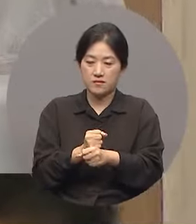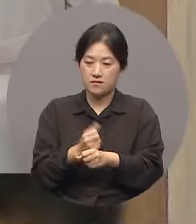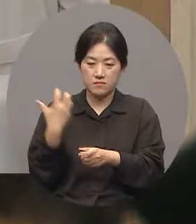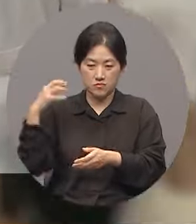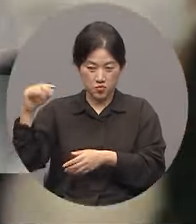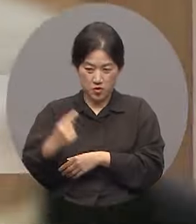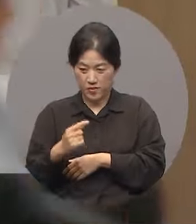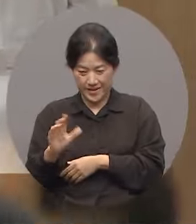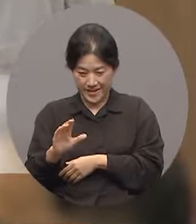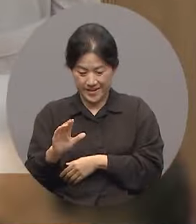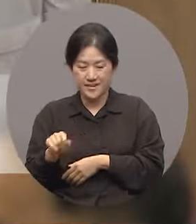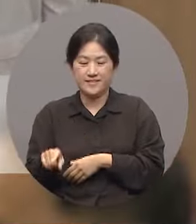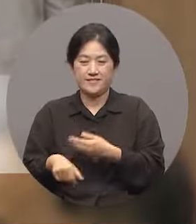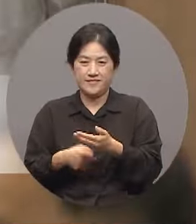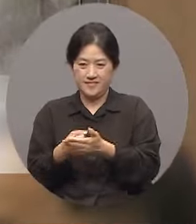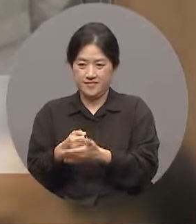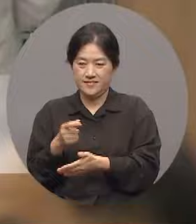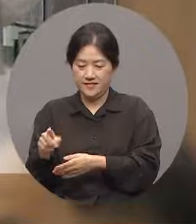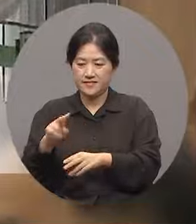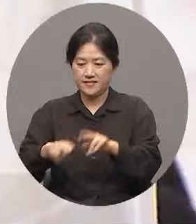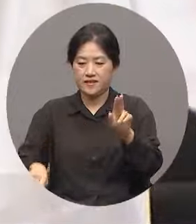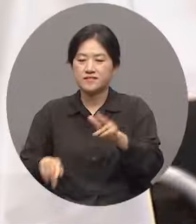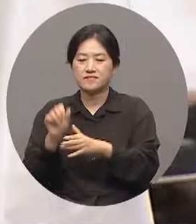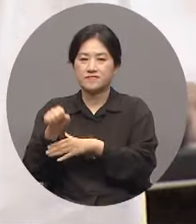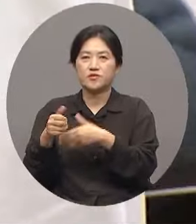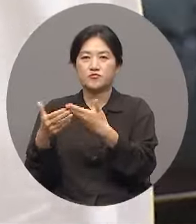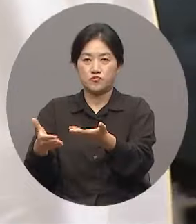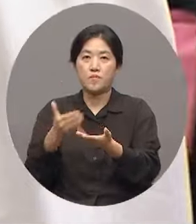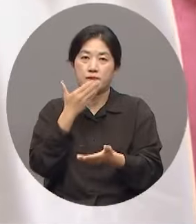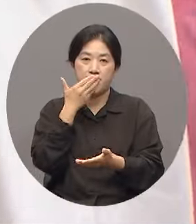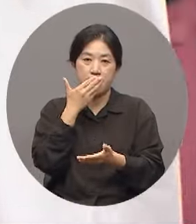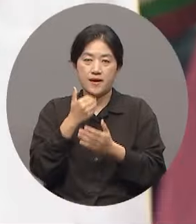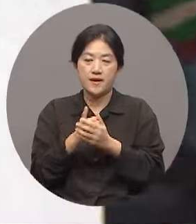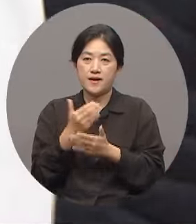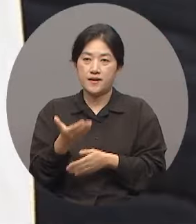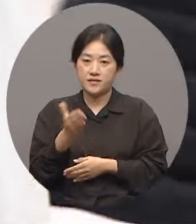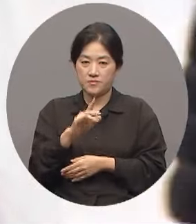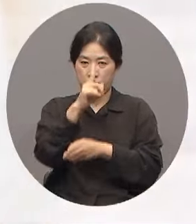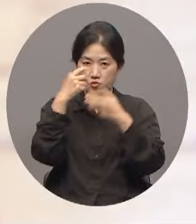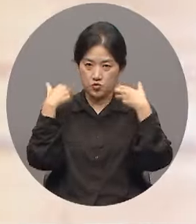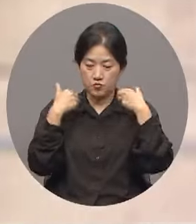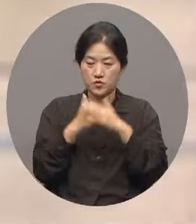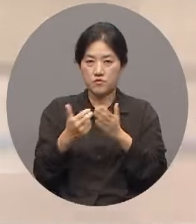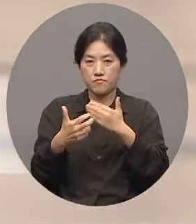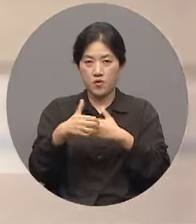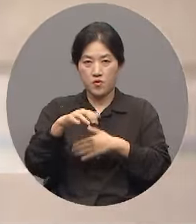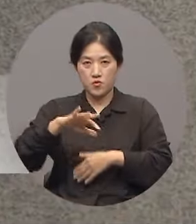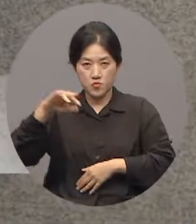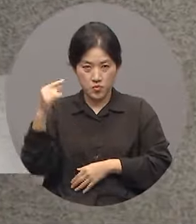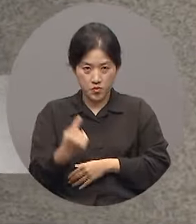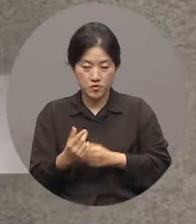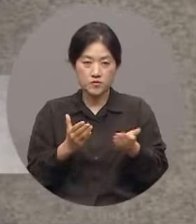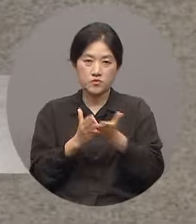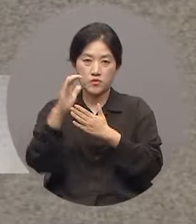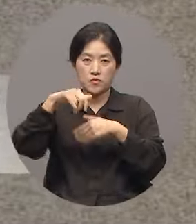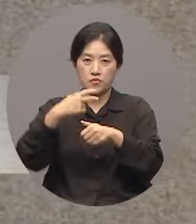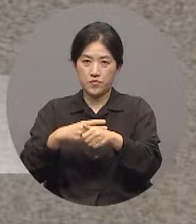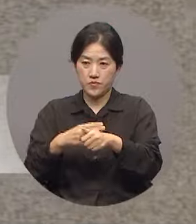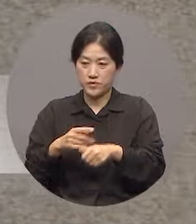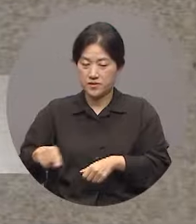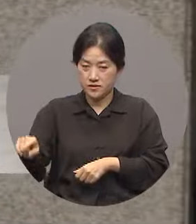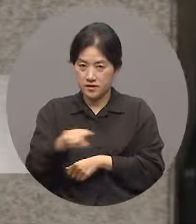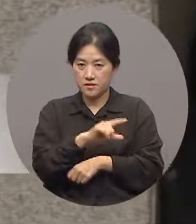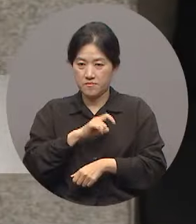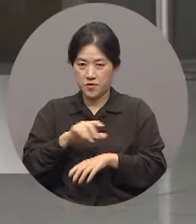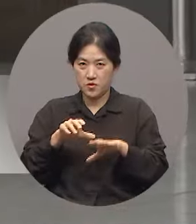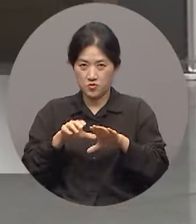이사가 없는 전공의들의 사직서를 수리할 수 있게 됐습니다 다만 정부는 병원으로 돌아오는 전공의들에게 면허 정지